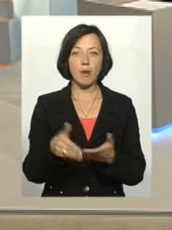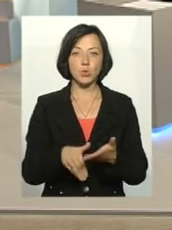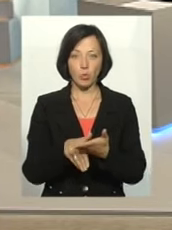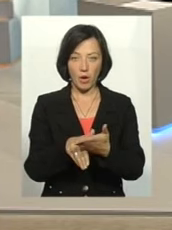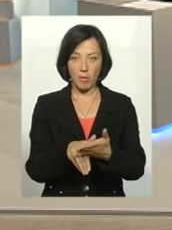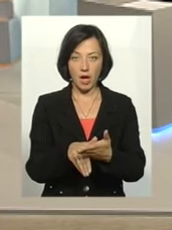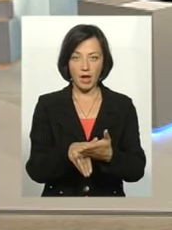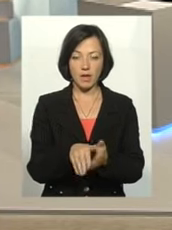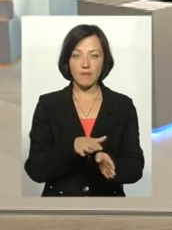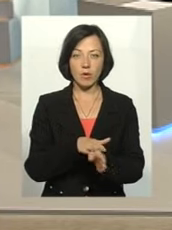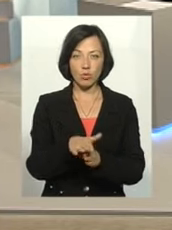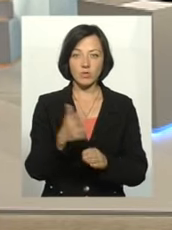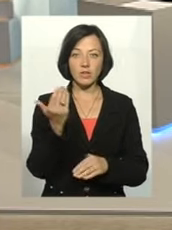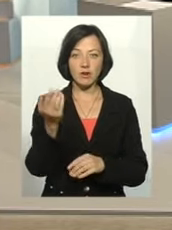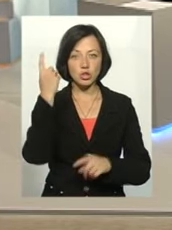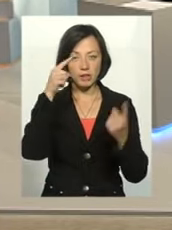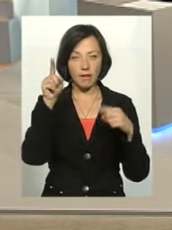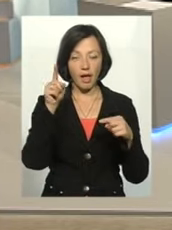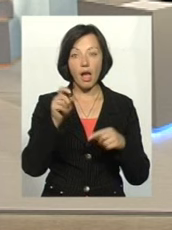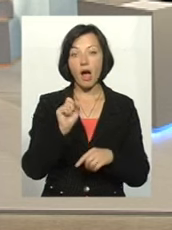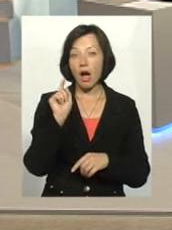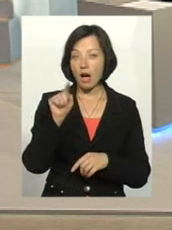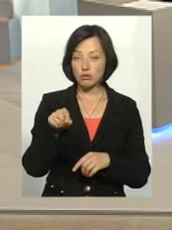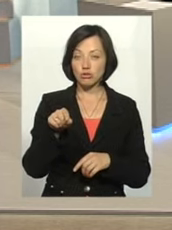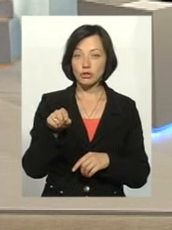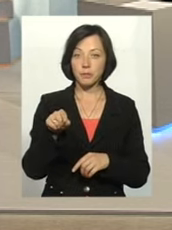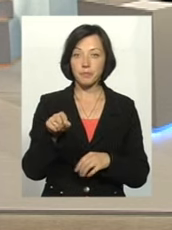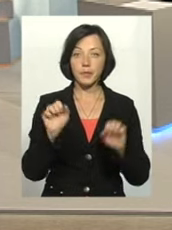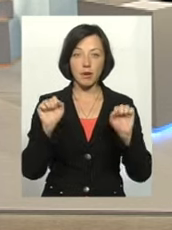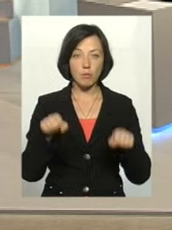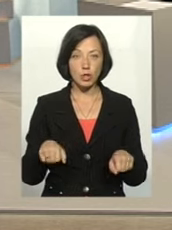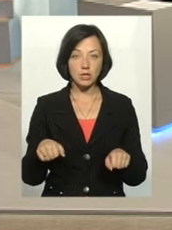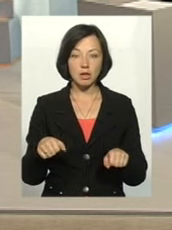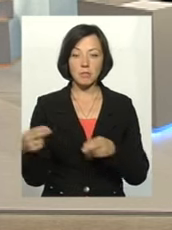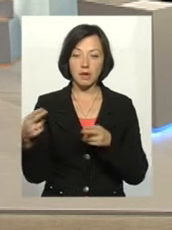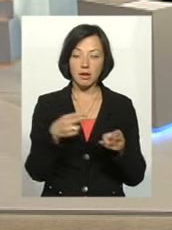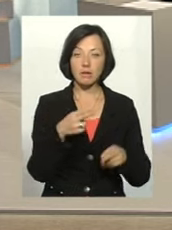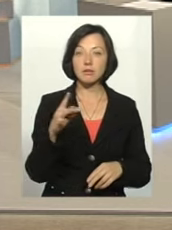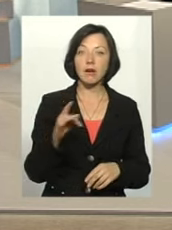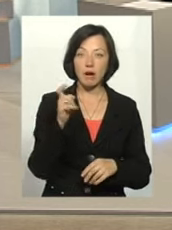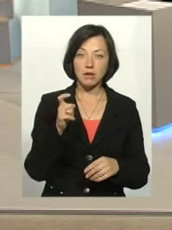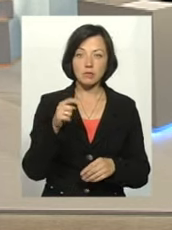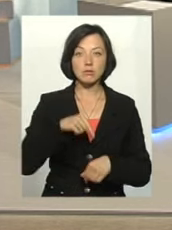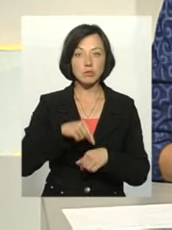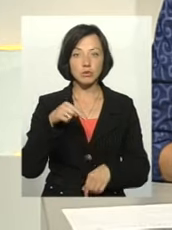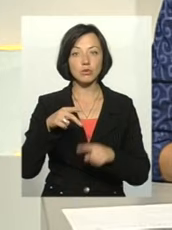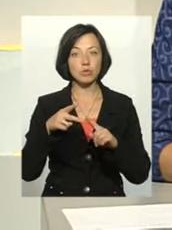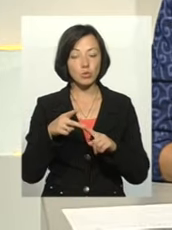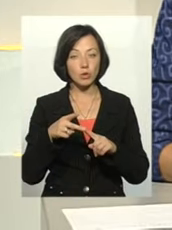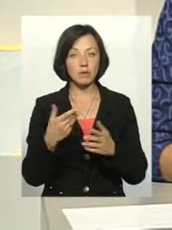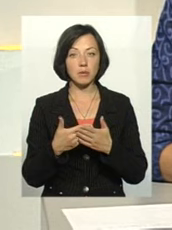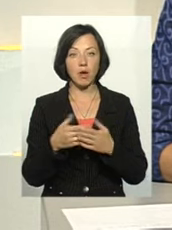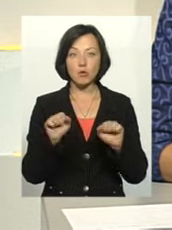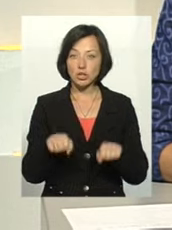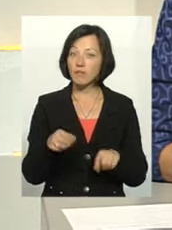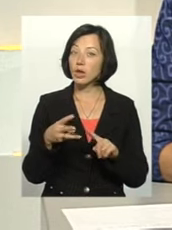допомагає реалізувати ваші ідеї? Адже можна приїхати раз, відгукнутися раз, другий,